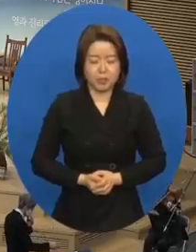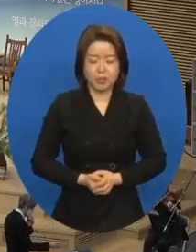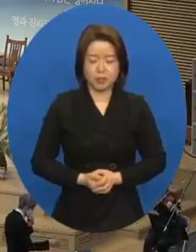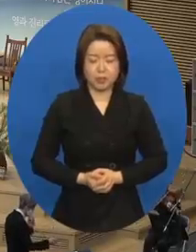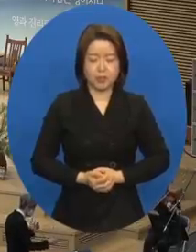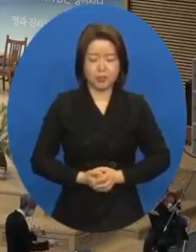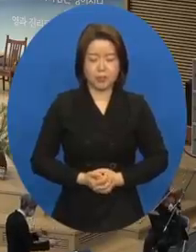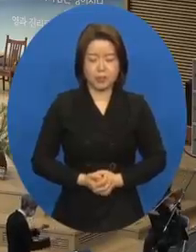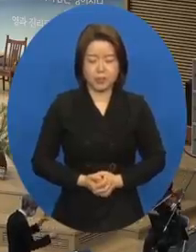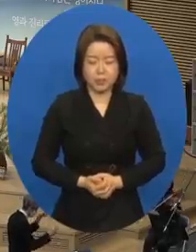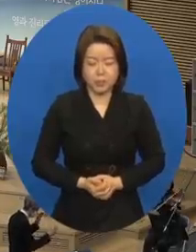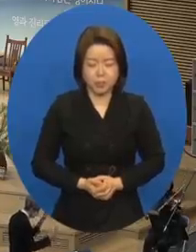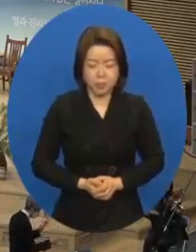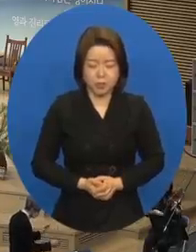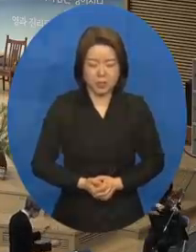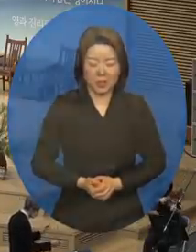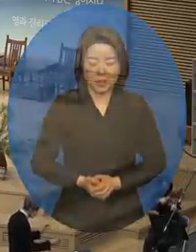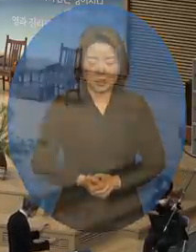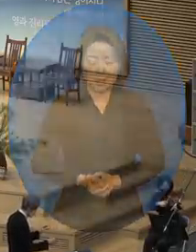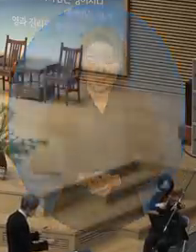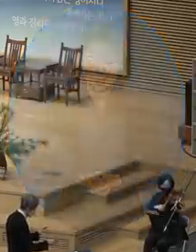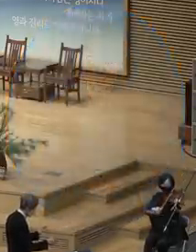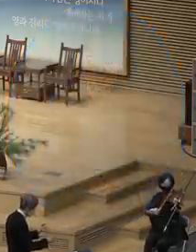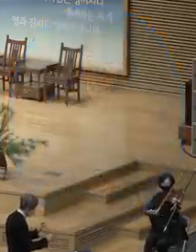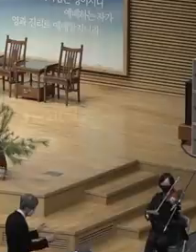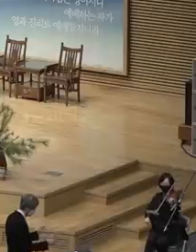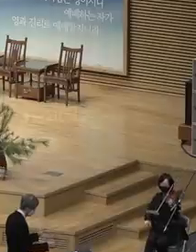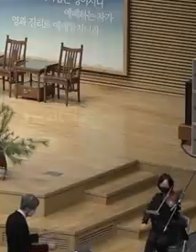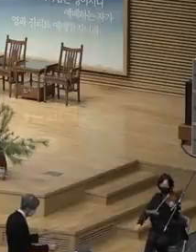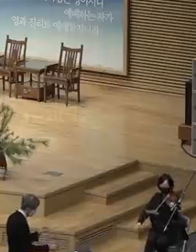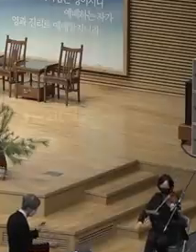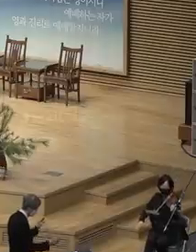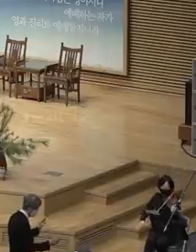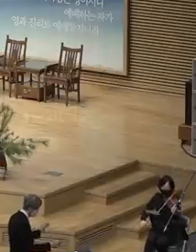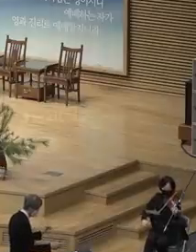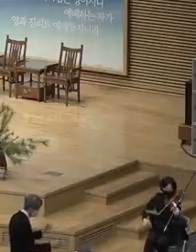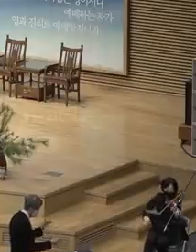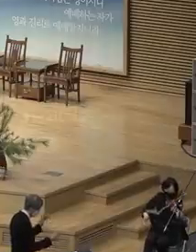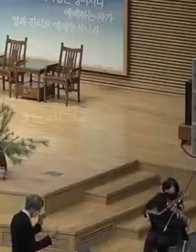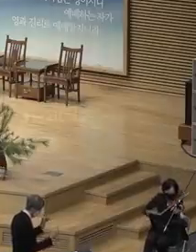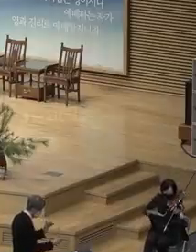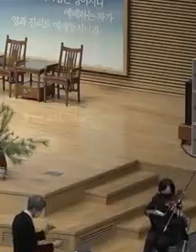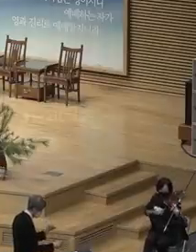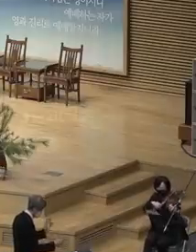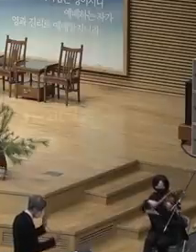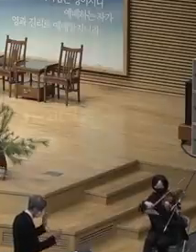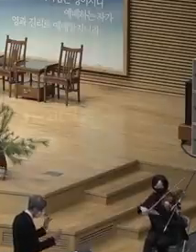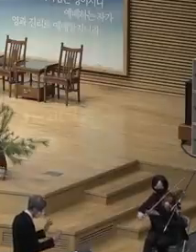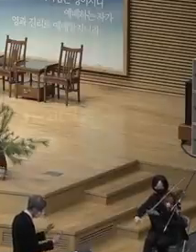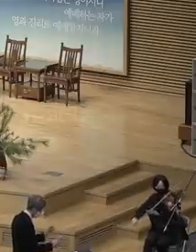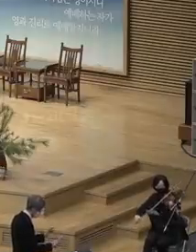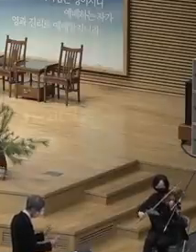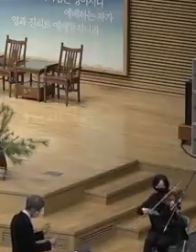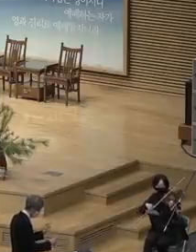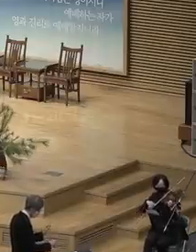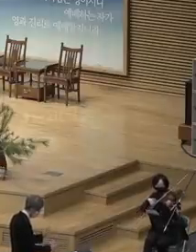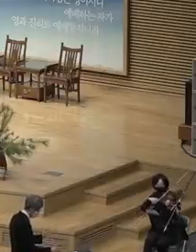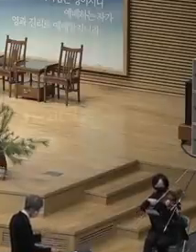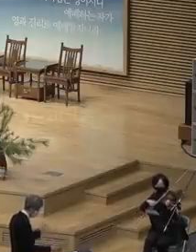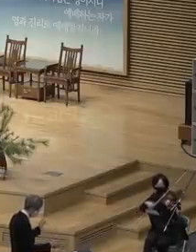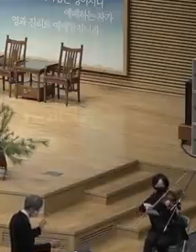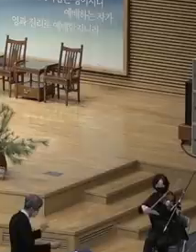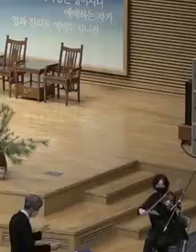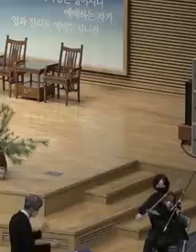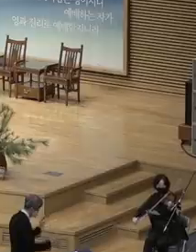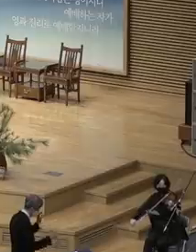인하여 주님을 찬양하며 사모하며 갈망하며 사모하는 마음을 하나님이 주셔서